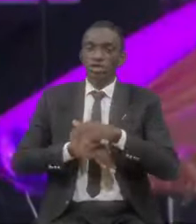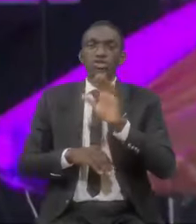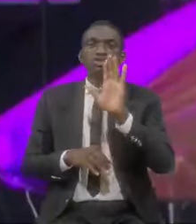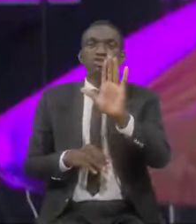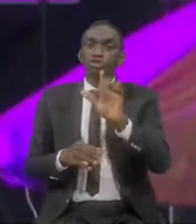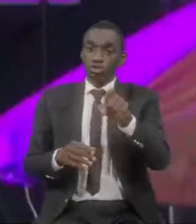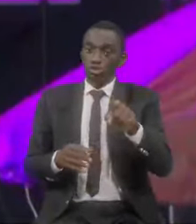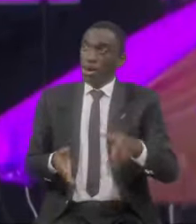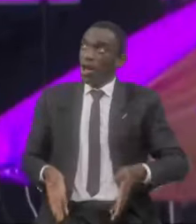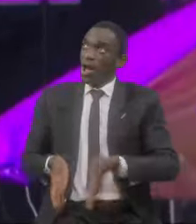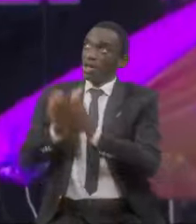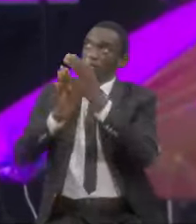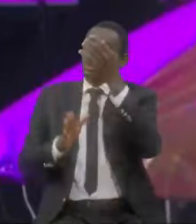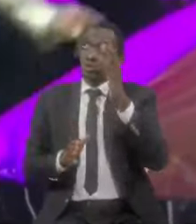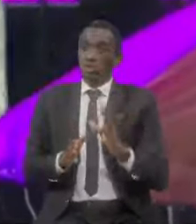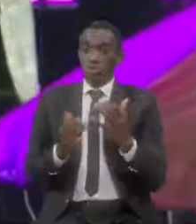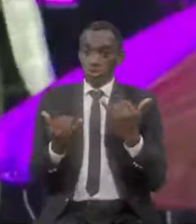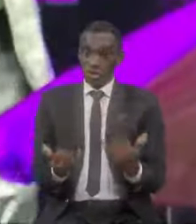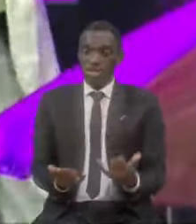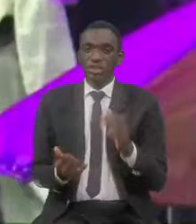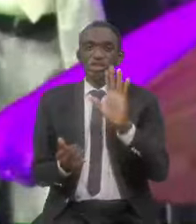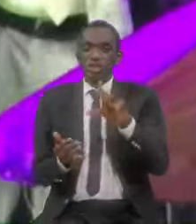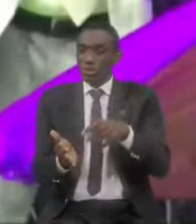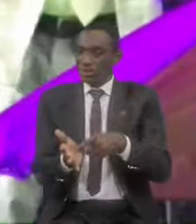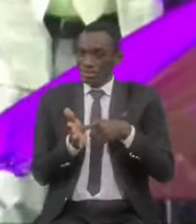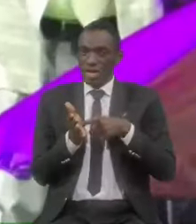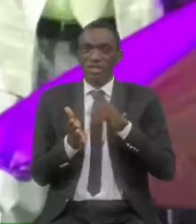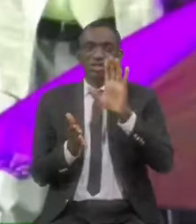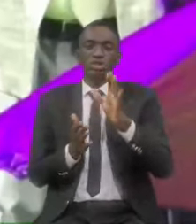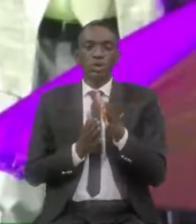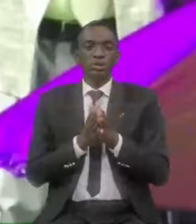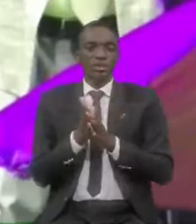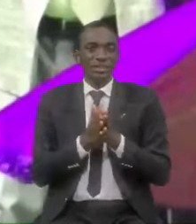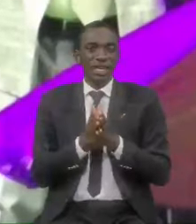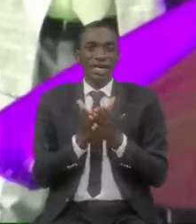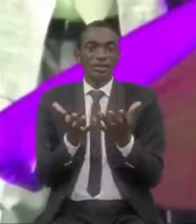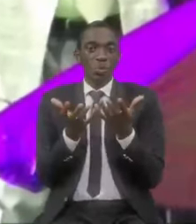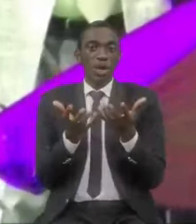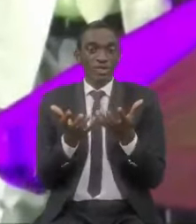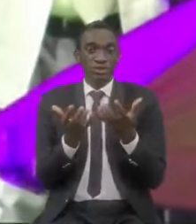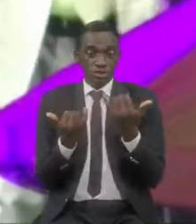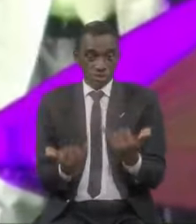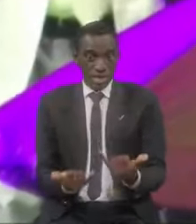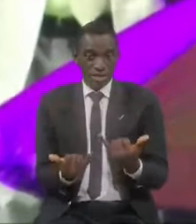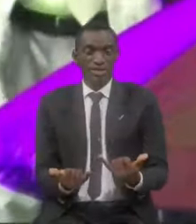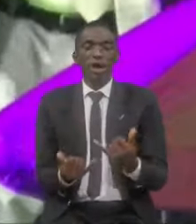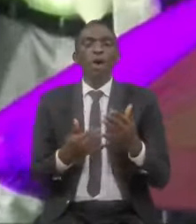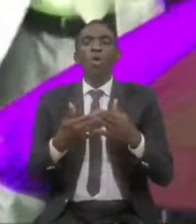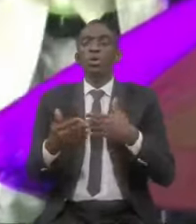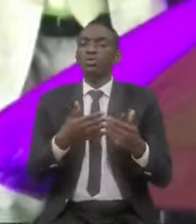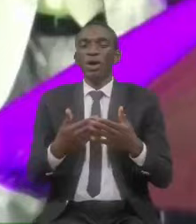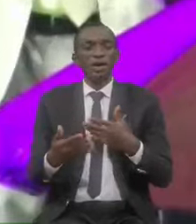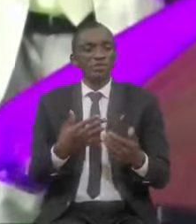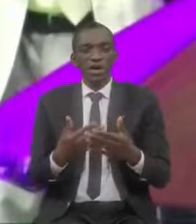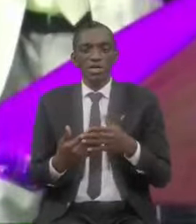ce que vous demandez ce soir, vos désirs ce soir, ce que vous demandez,